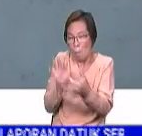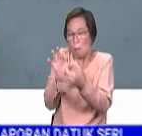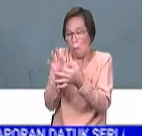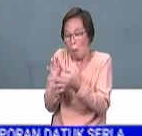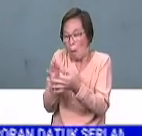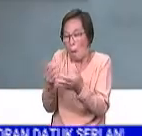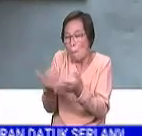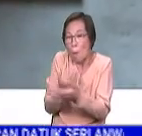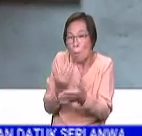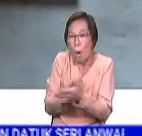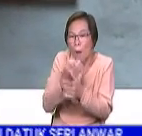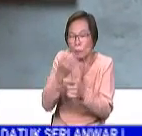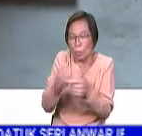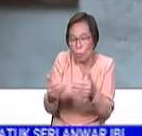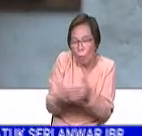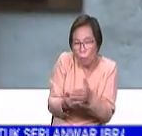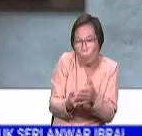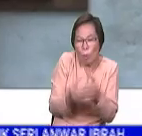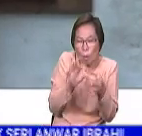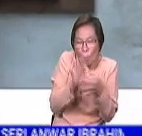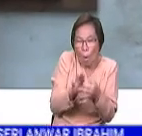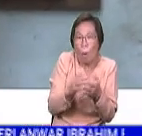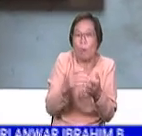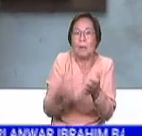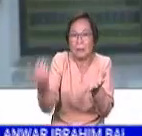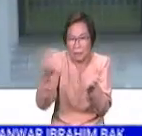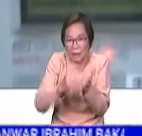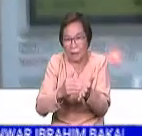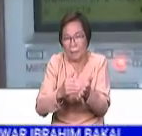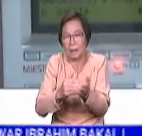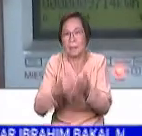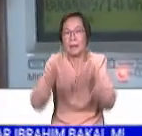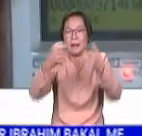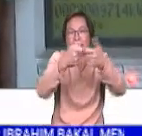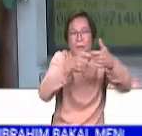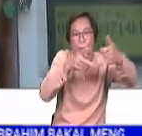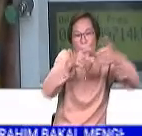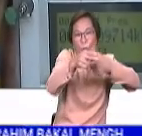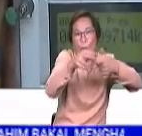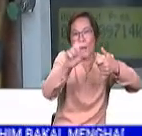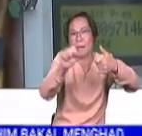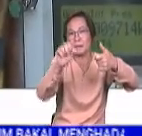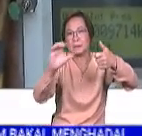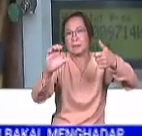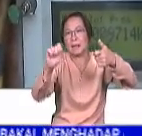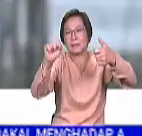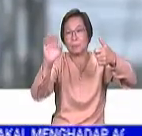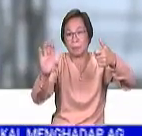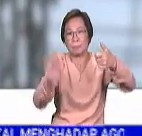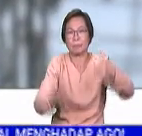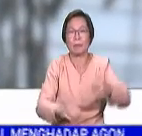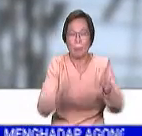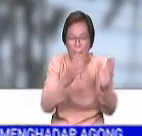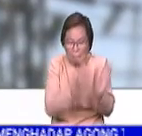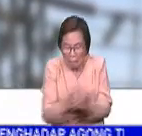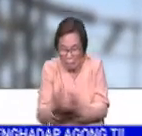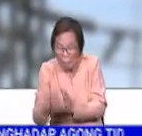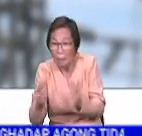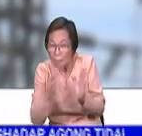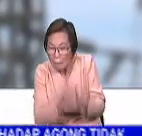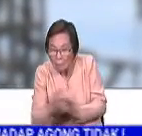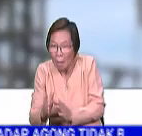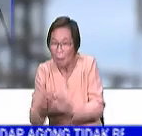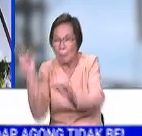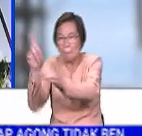penyambungan Bahru atau penyambungan semula bekalan elektrik yang dipotong pihak YPT modus operandi digunakan teknik